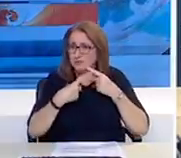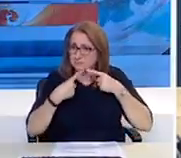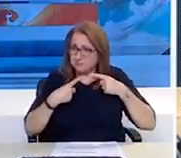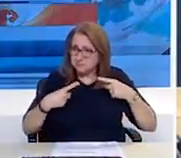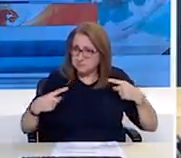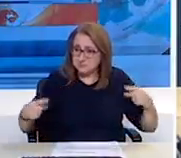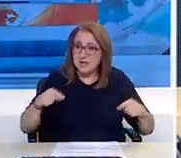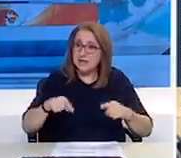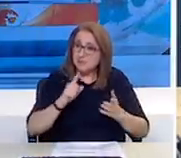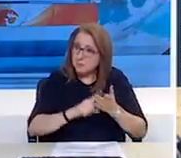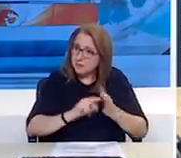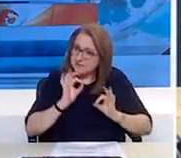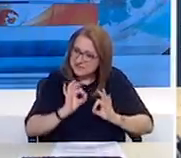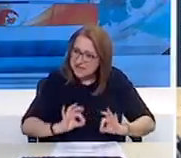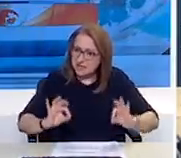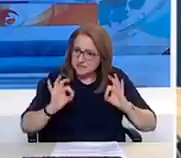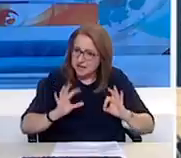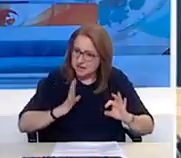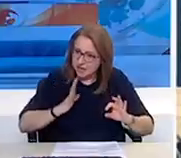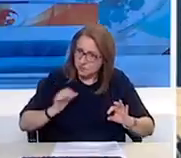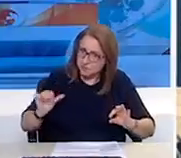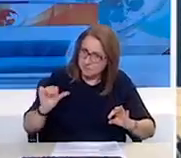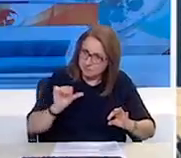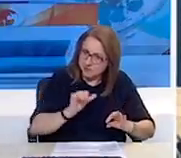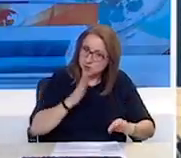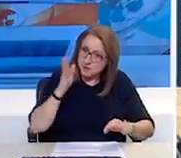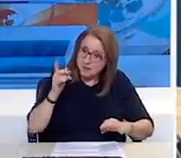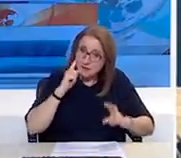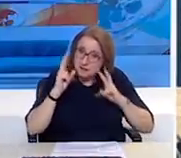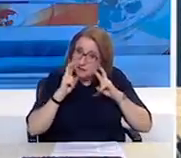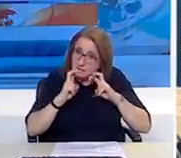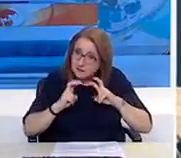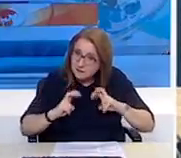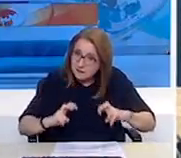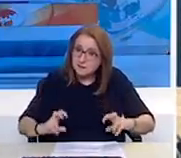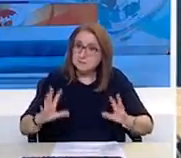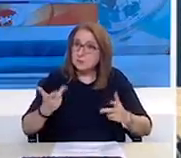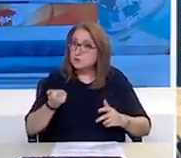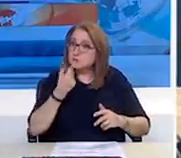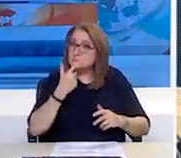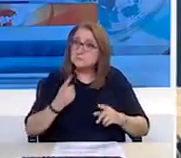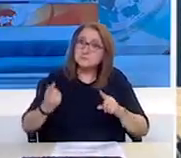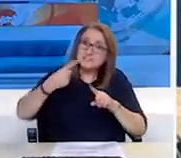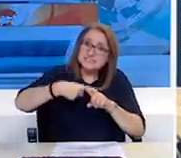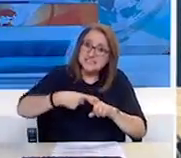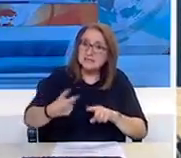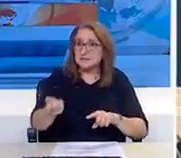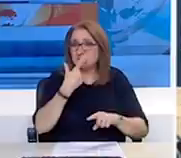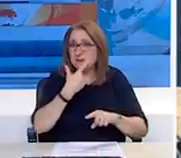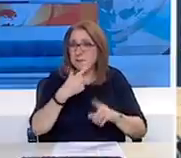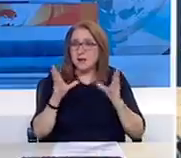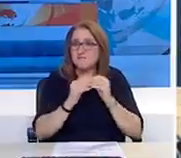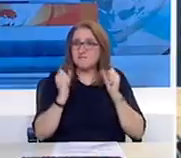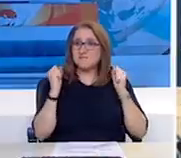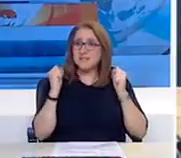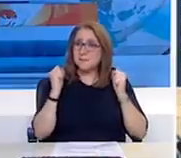οι άνθρωποι σιγά σιγά επανερχόμενοι στην κανονικότητα να ελέγξουν την πιθανότητα να χρειάζονται να τους χορηγηθεί βιταμίνη Δέλτα, και